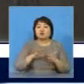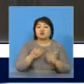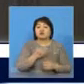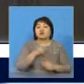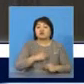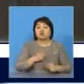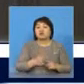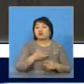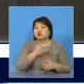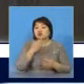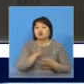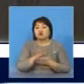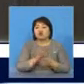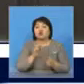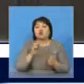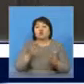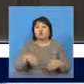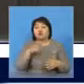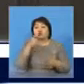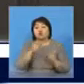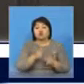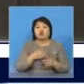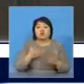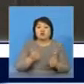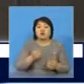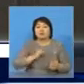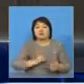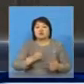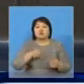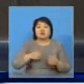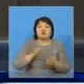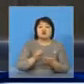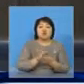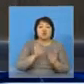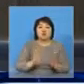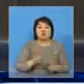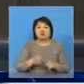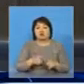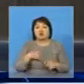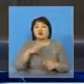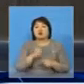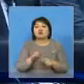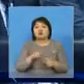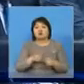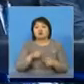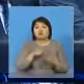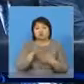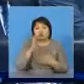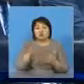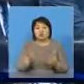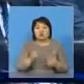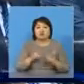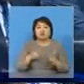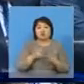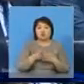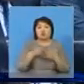вашей работы. Нет ничего, кроме пустых слов, то есть поддержка малого и среднего бизнеса на бумаге. Глава региона отметил, что по данному вопросу будут приняты меры